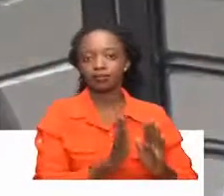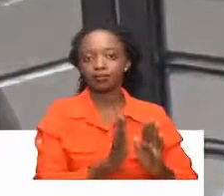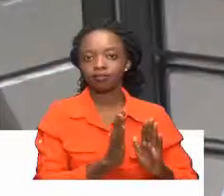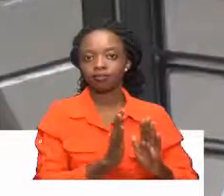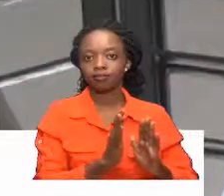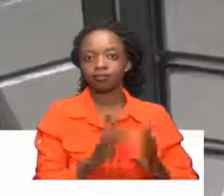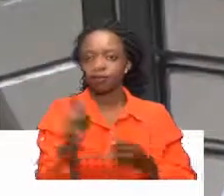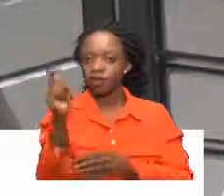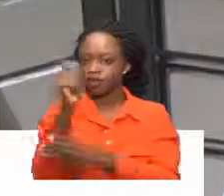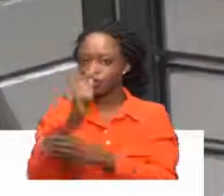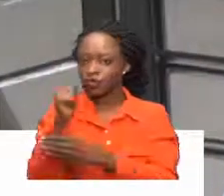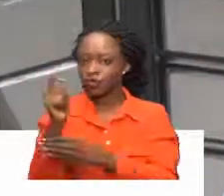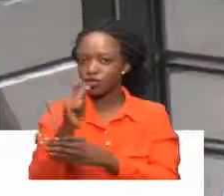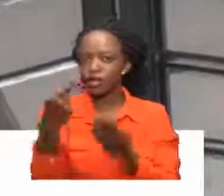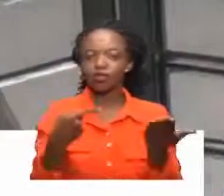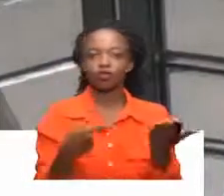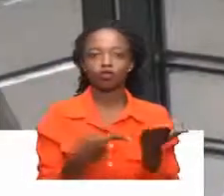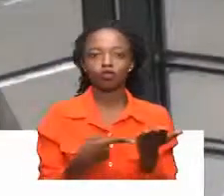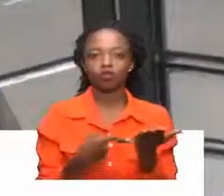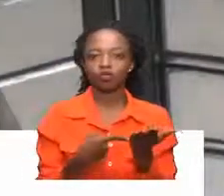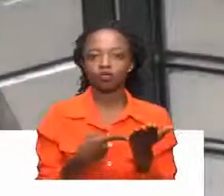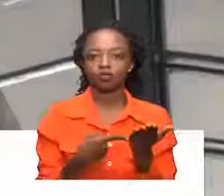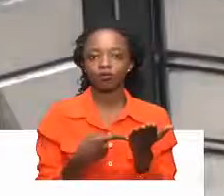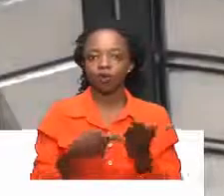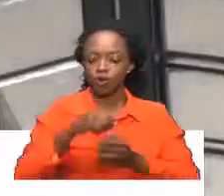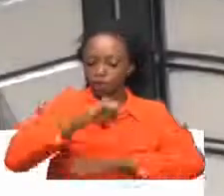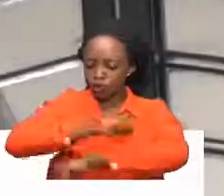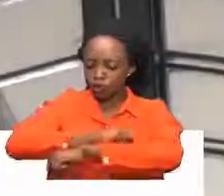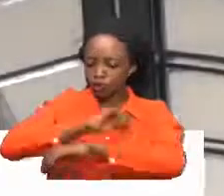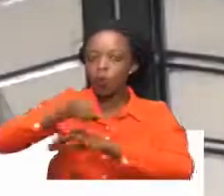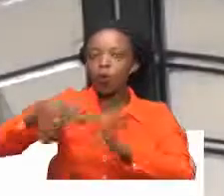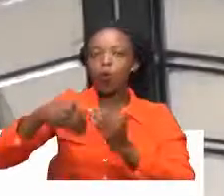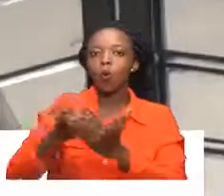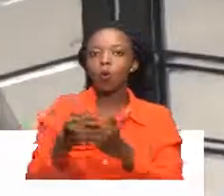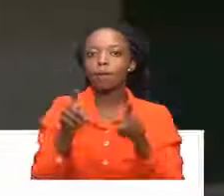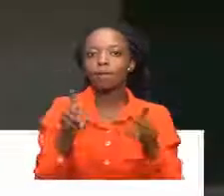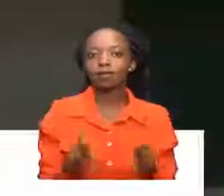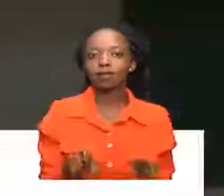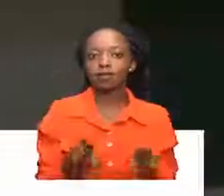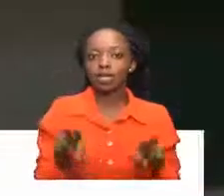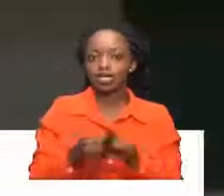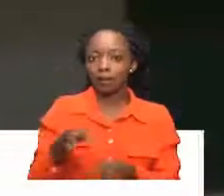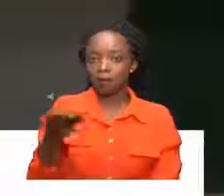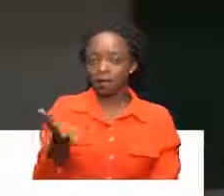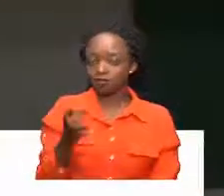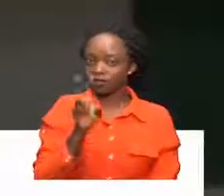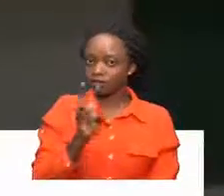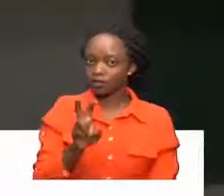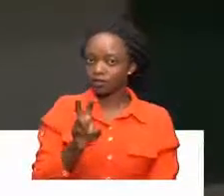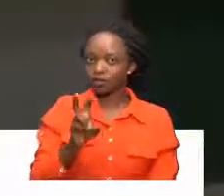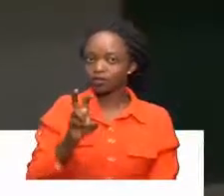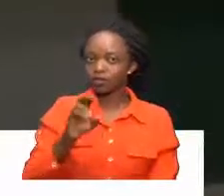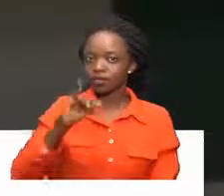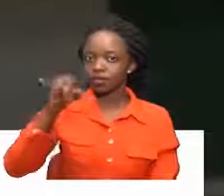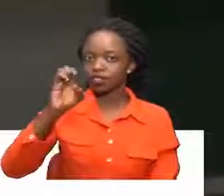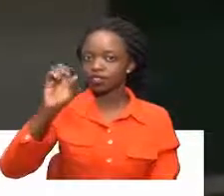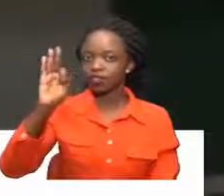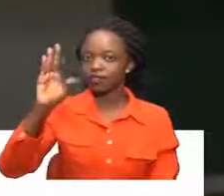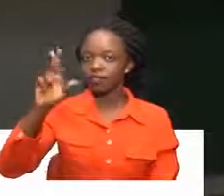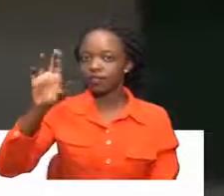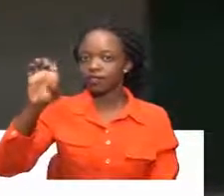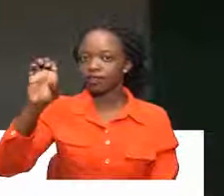hii training ya teknolojia kwa shule zote. Kama hapa hivi unaona Jeffrey Academy,